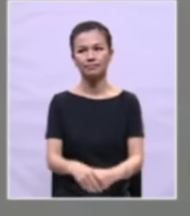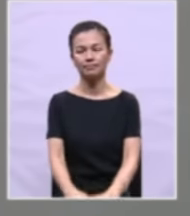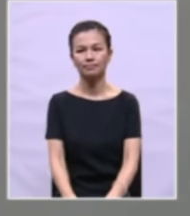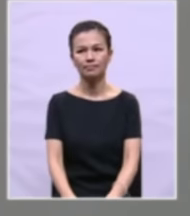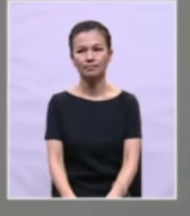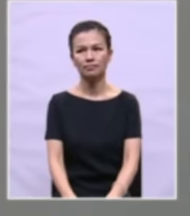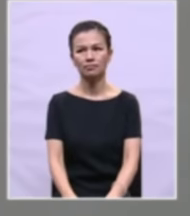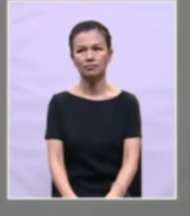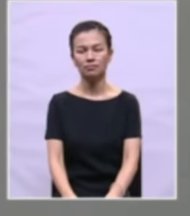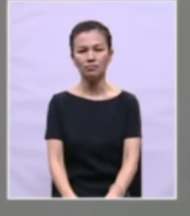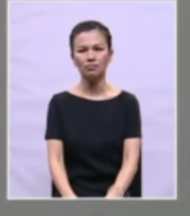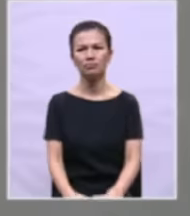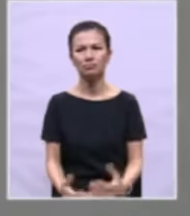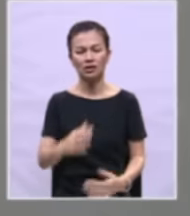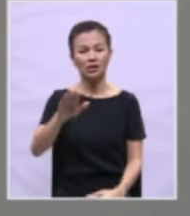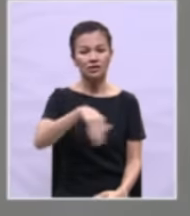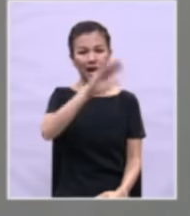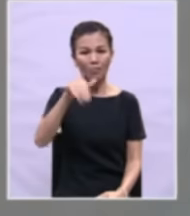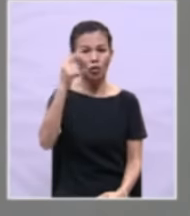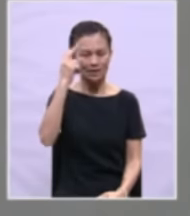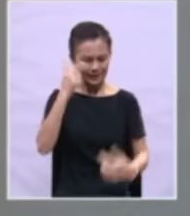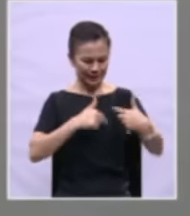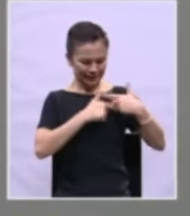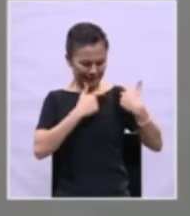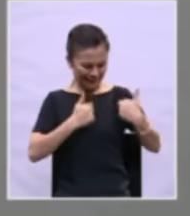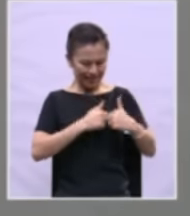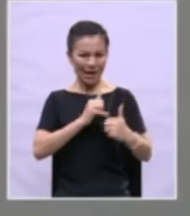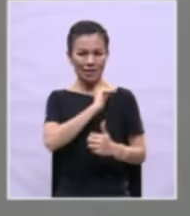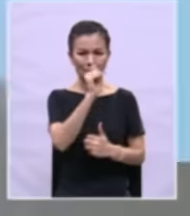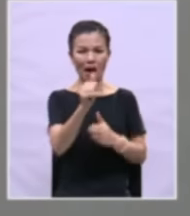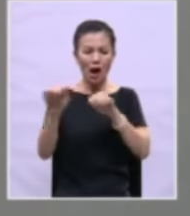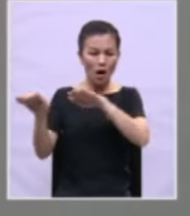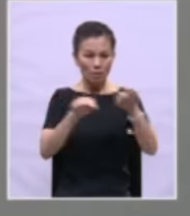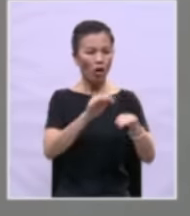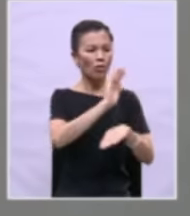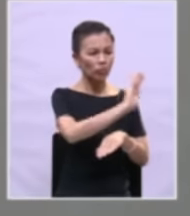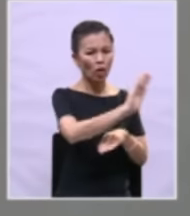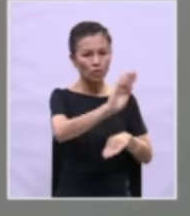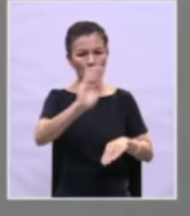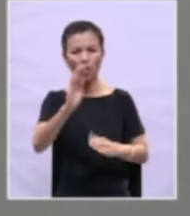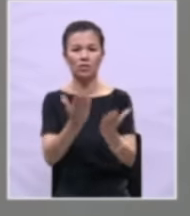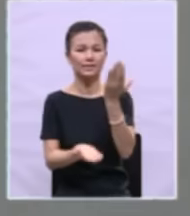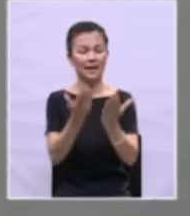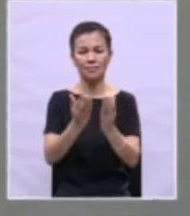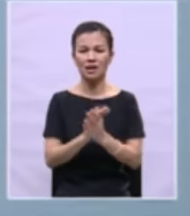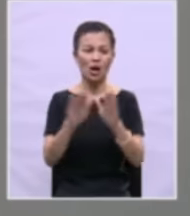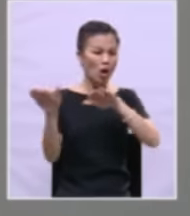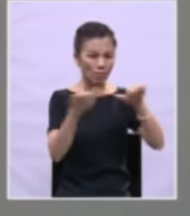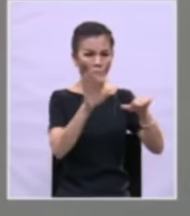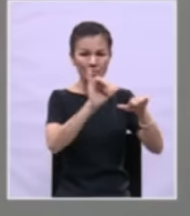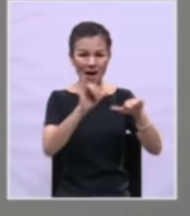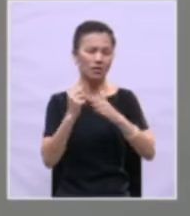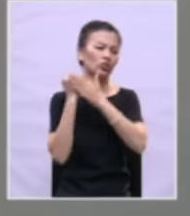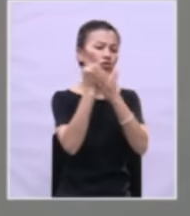ไม่งั้นคนอีกหน่อยก็คือให้ทุกคนอยากมาด้วยใจอยู่แล้วเขาพร้อมแค่ไหนก็ให้เขามาพร้อมแค่นั้นแล้วถ้าเขายังไม่พร้อมตรงไหนแล้วก็ไปช่วยเขา